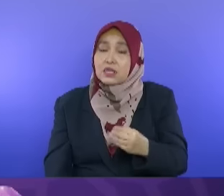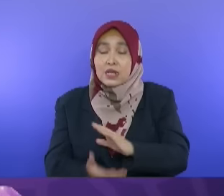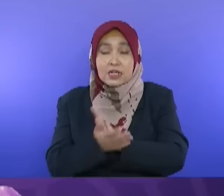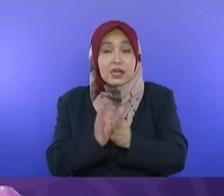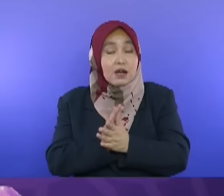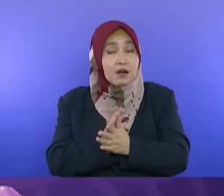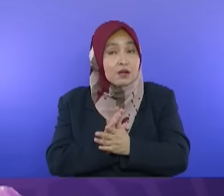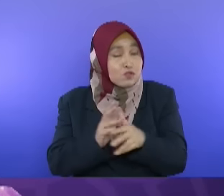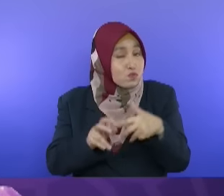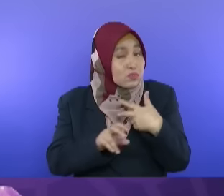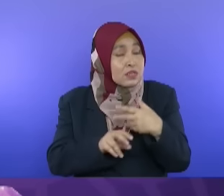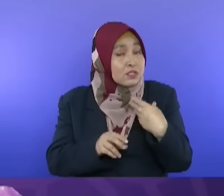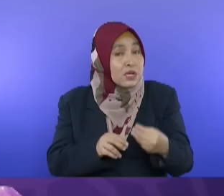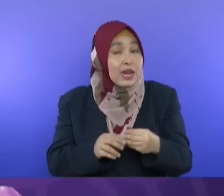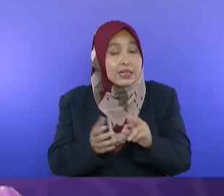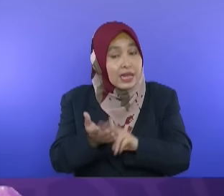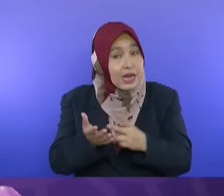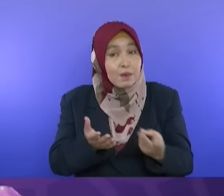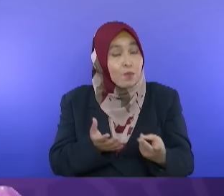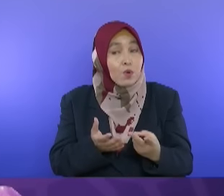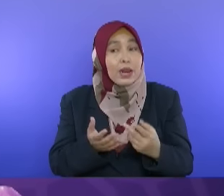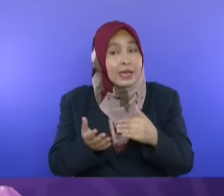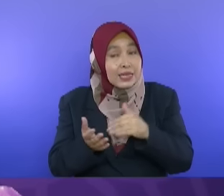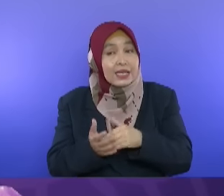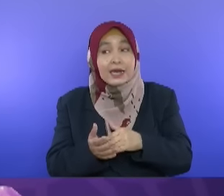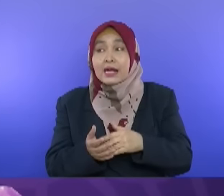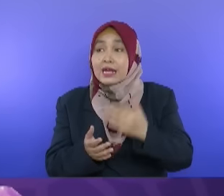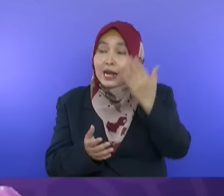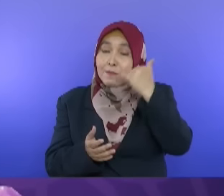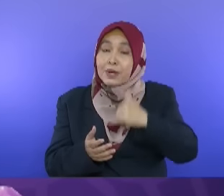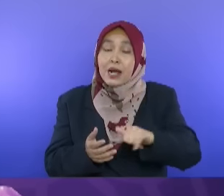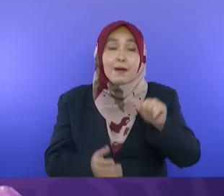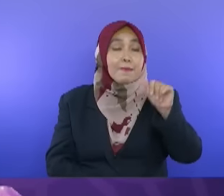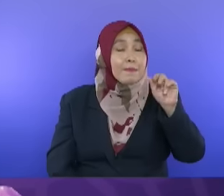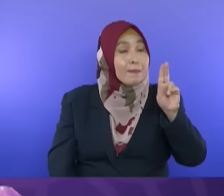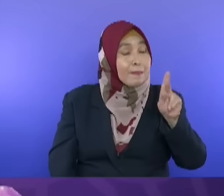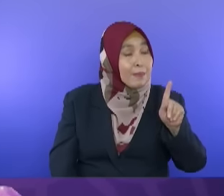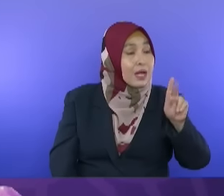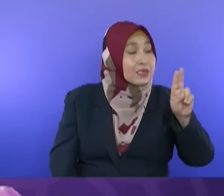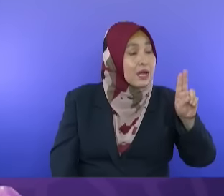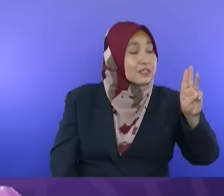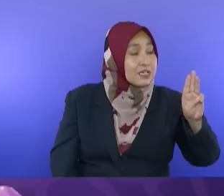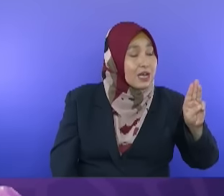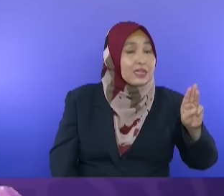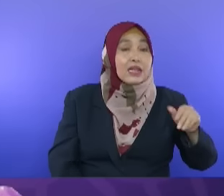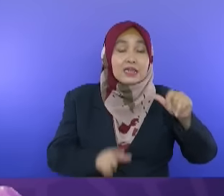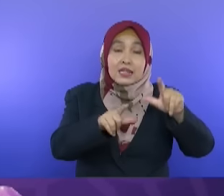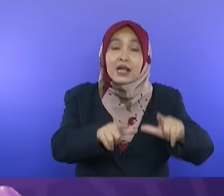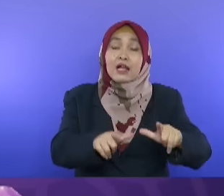bagi nih kan kenapa batasan jawabannya